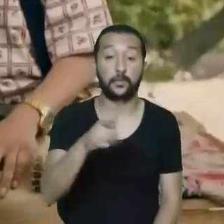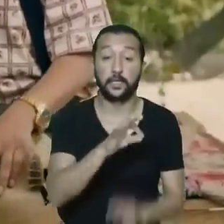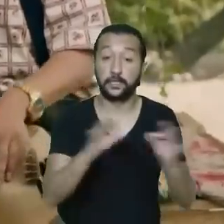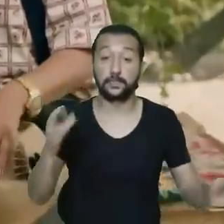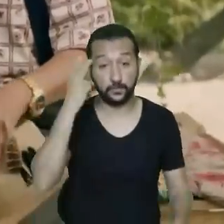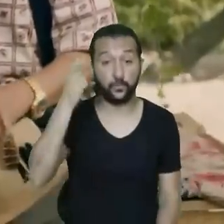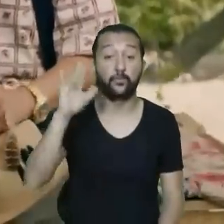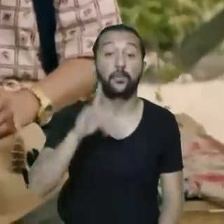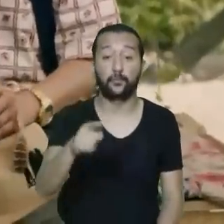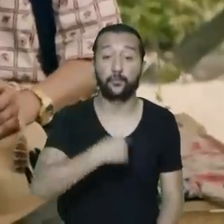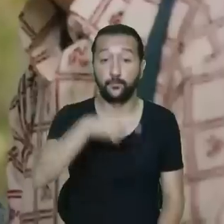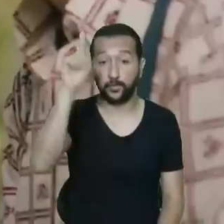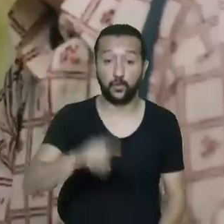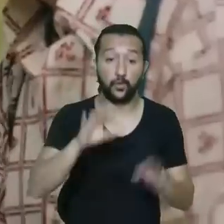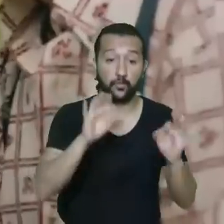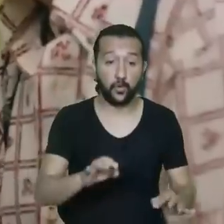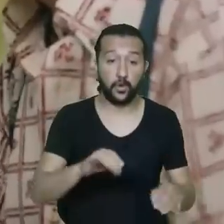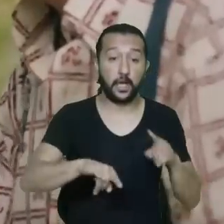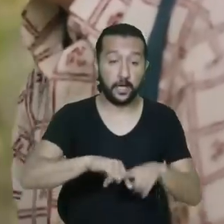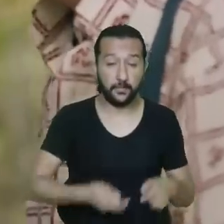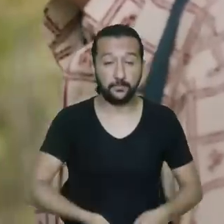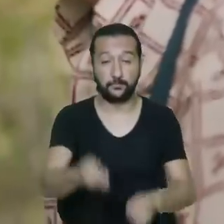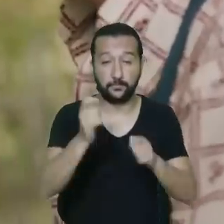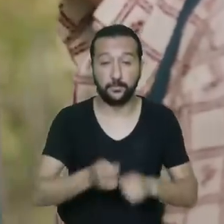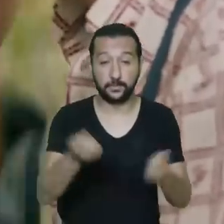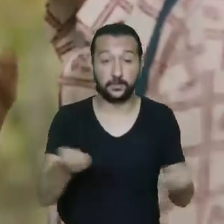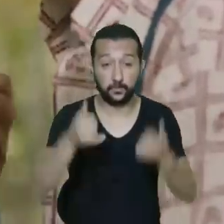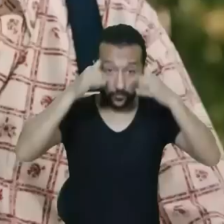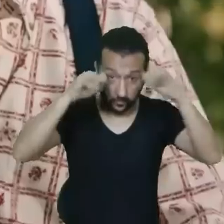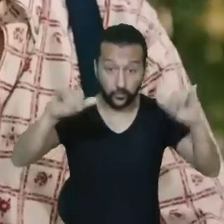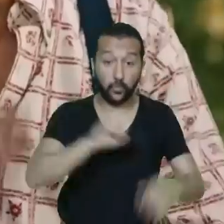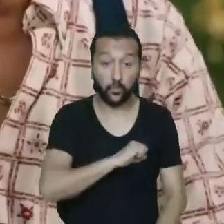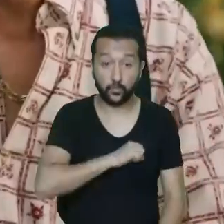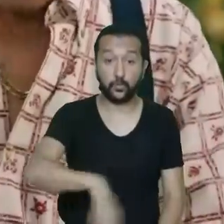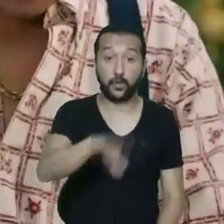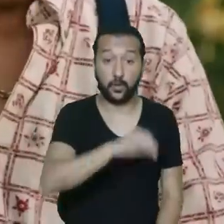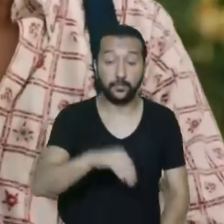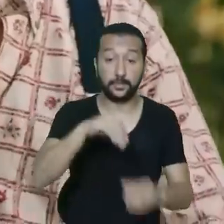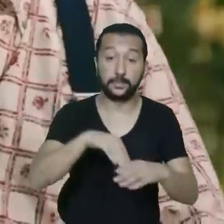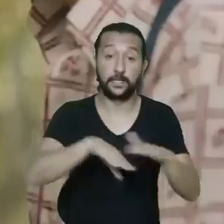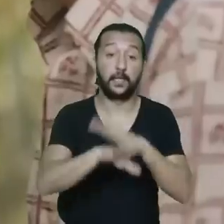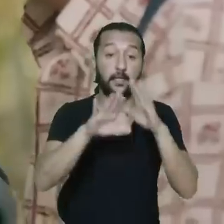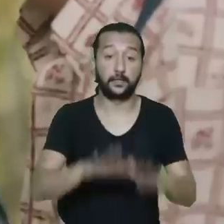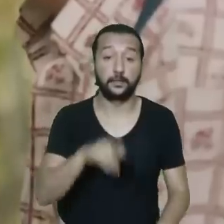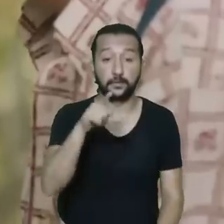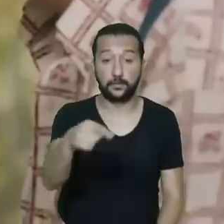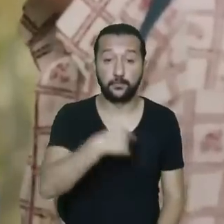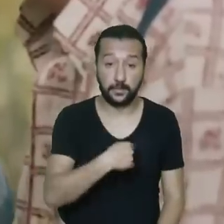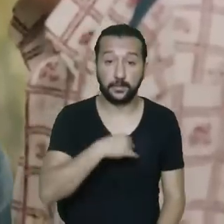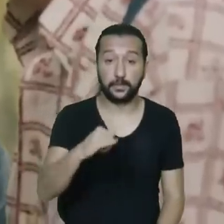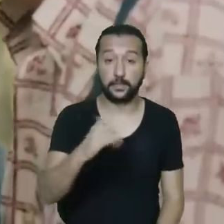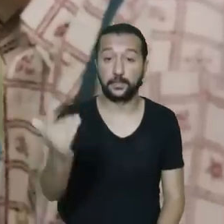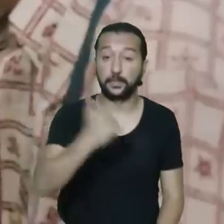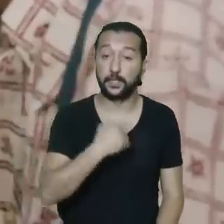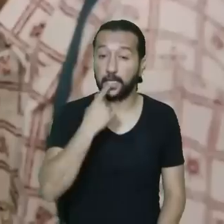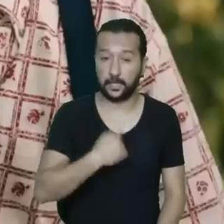hiç unutmam. Bir gün böyle bir harman olduruyorum. Öküzler bir ırktı, düğünün altında kala yazdım. Sen bana yaklaşıp